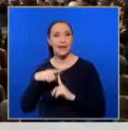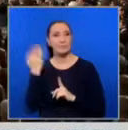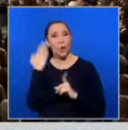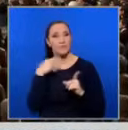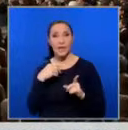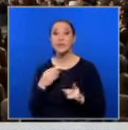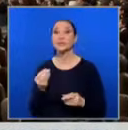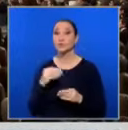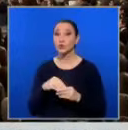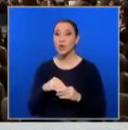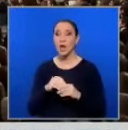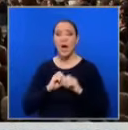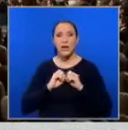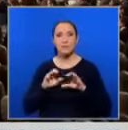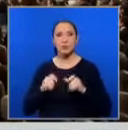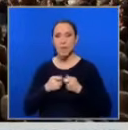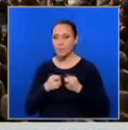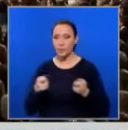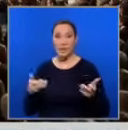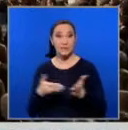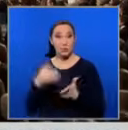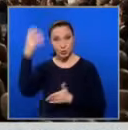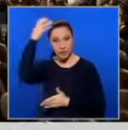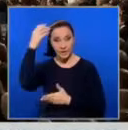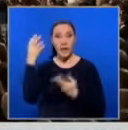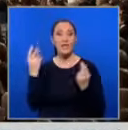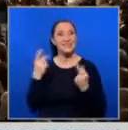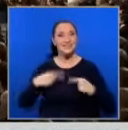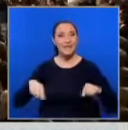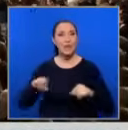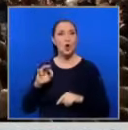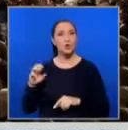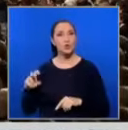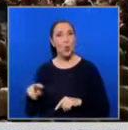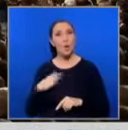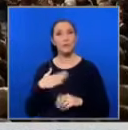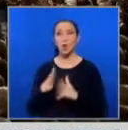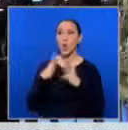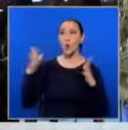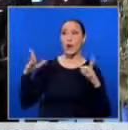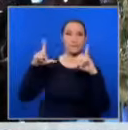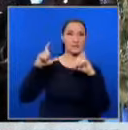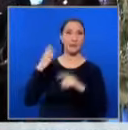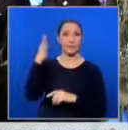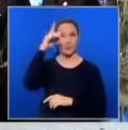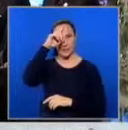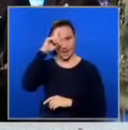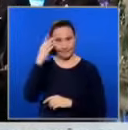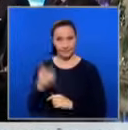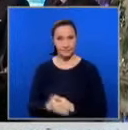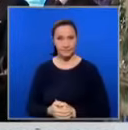включват разпространение на пропаганда срещу държавата. Над сцената в Осло беше поставена нейна огромна фотография.